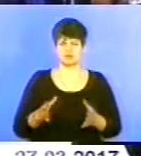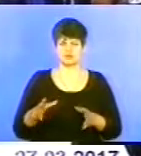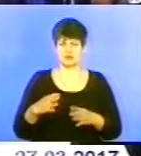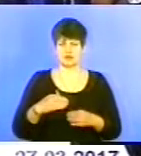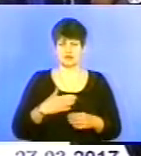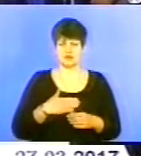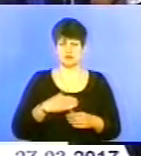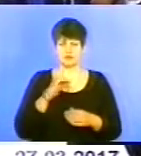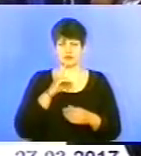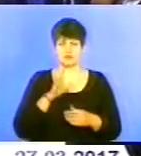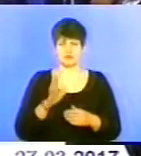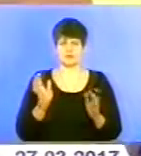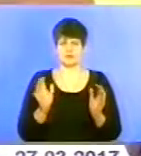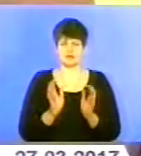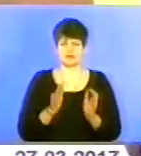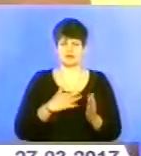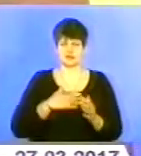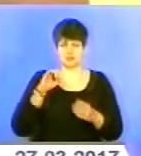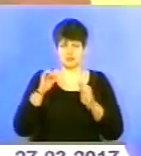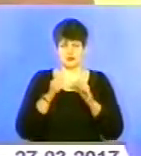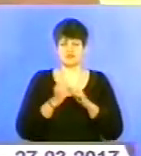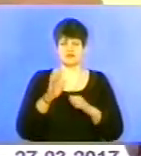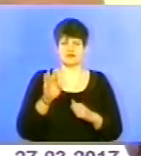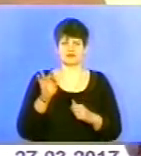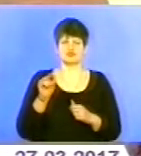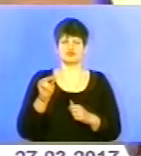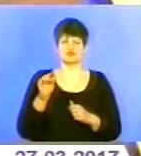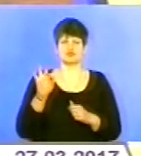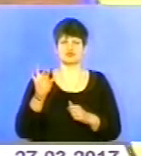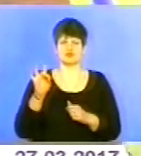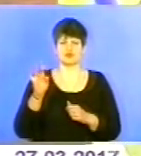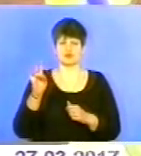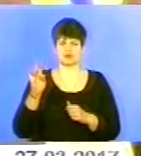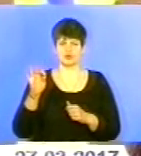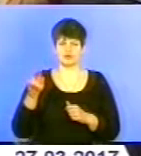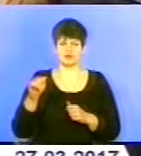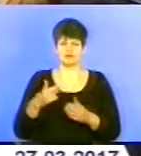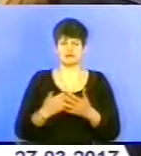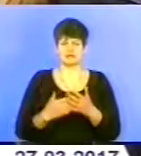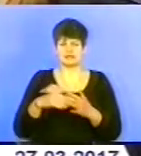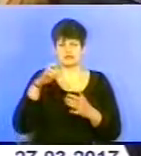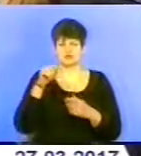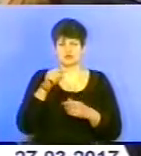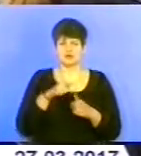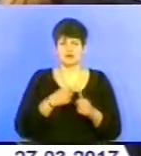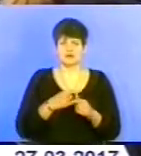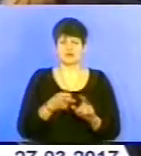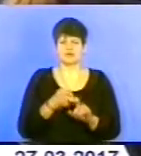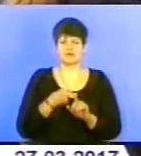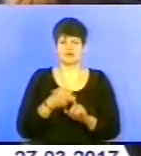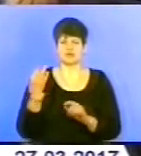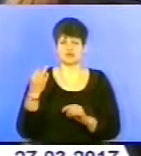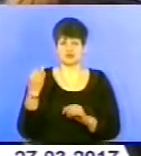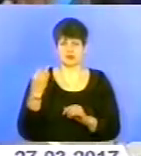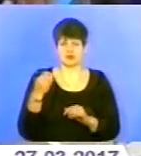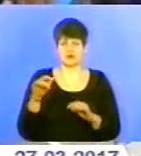доки ми будемо берегти про них пам'ять. В'ячеслав Чорновіл – це символ держави. З його ім'ям пов'язана історія дисидентського